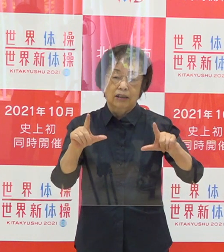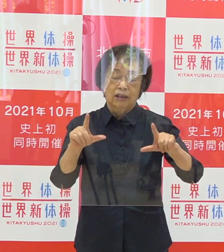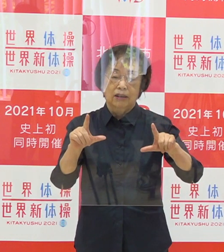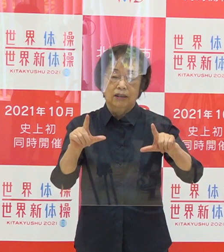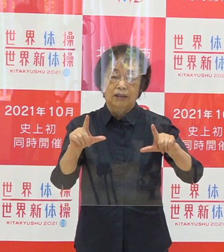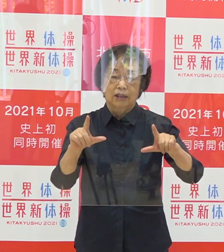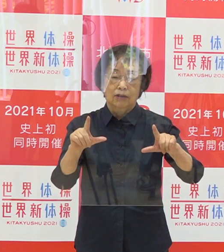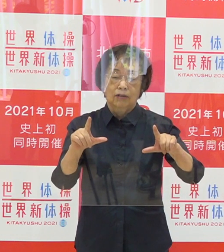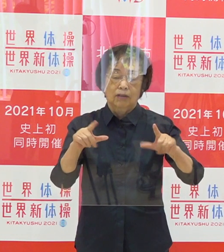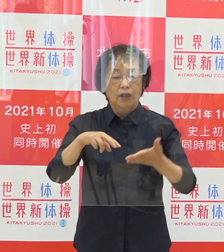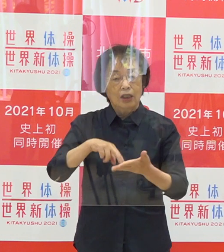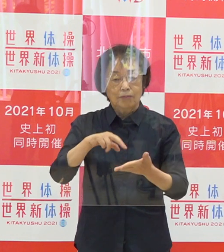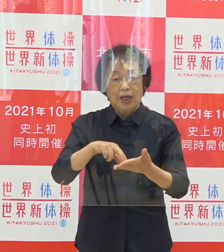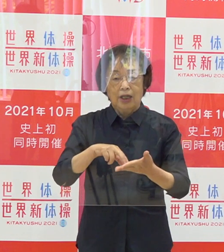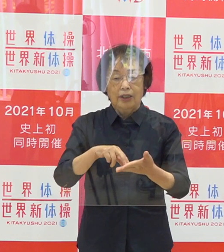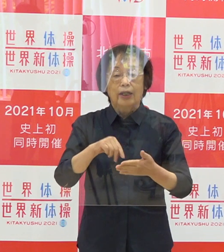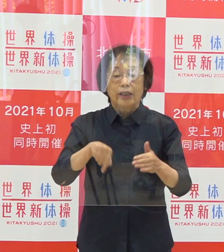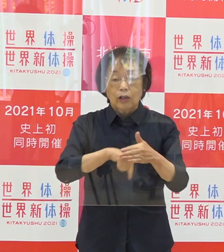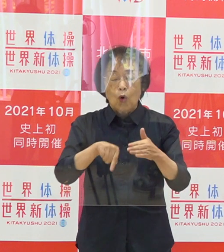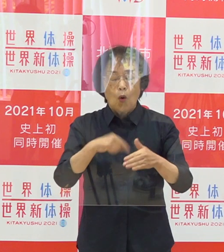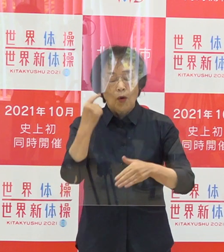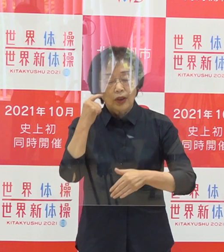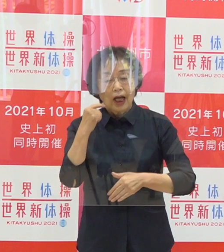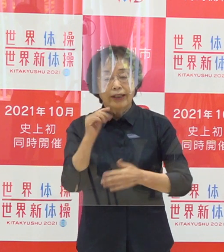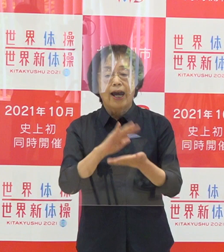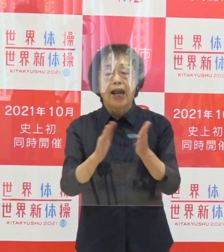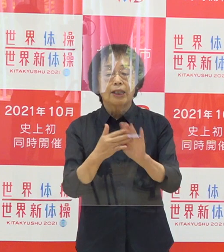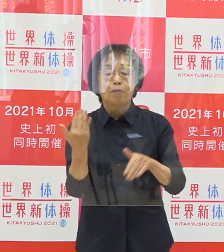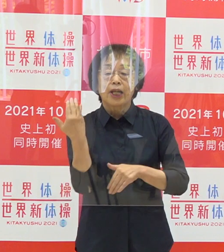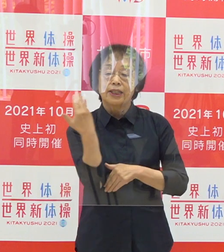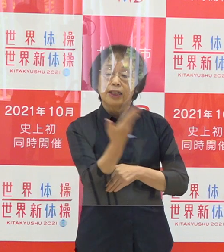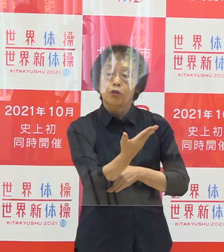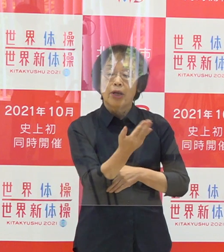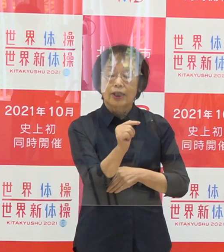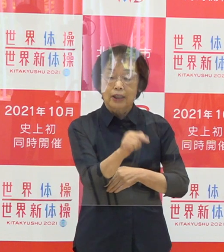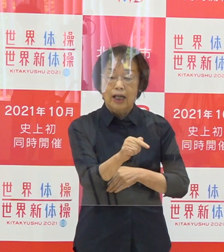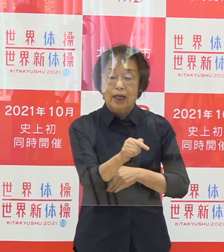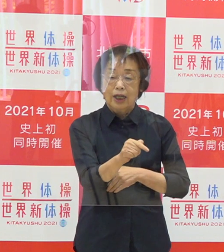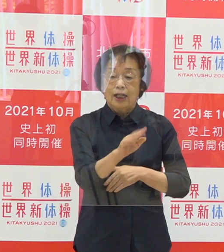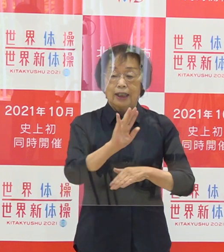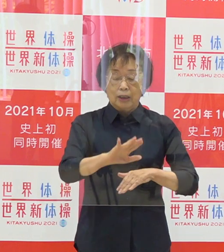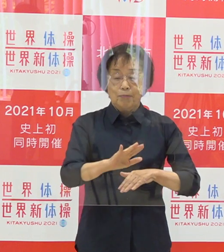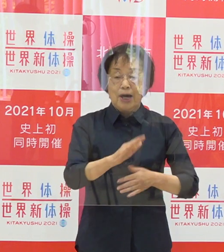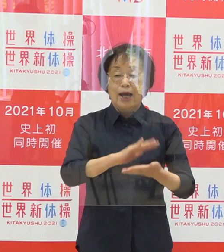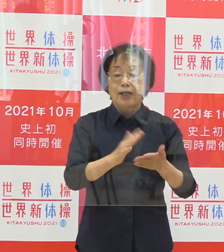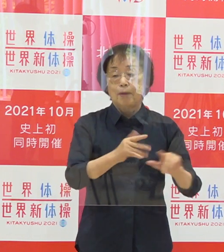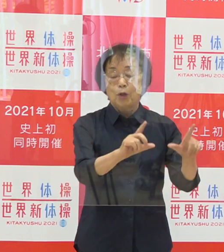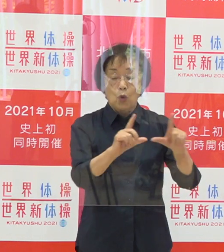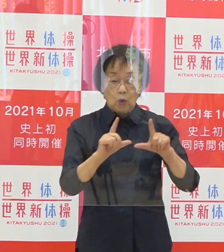ていただきました。改めて今のお尋ねを受けてお答えいただければと思います。